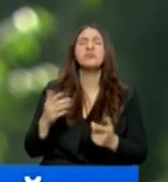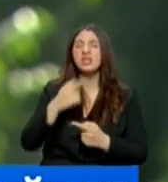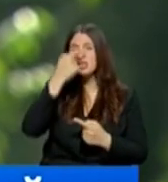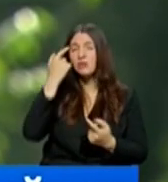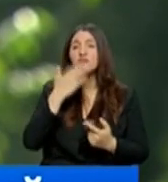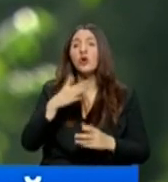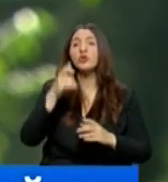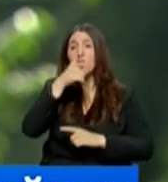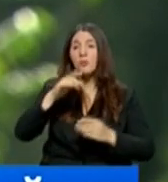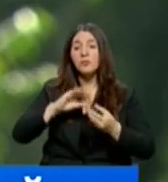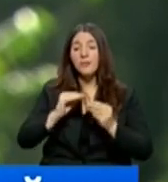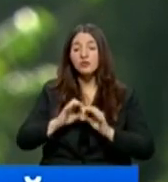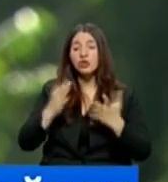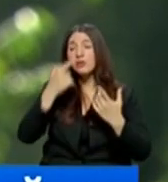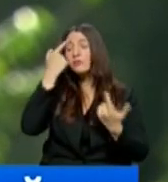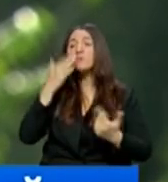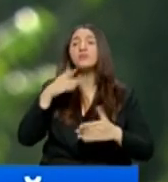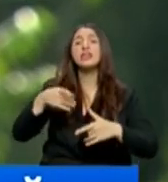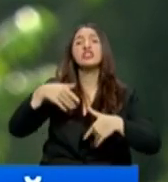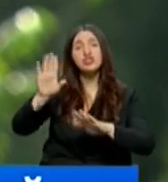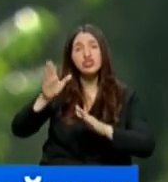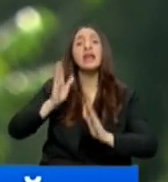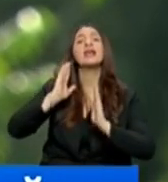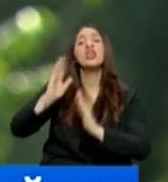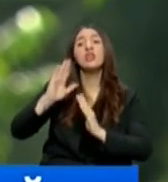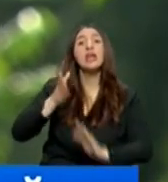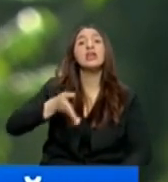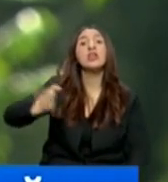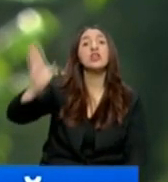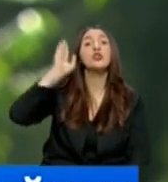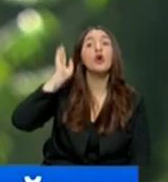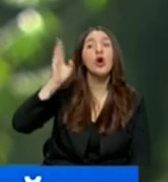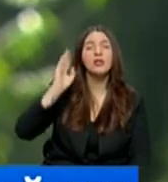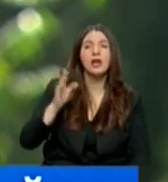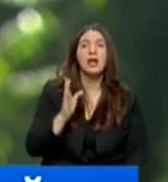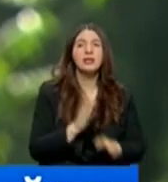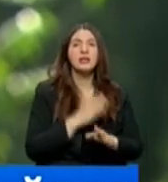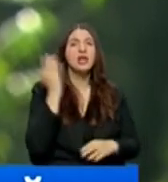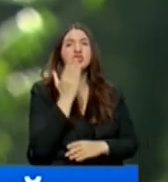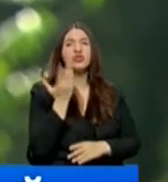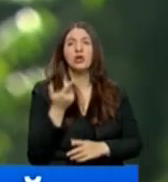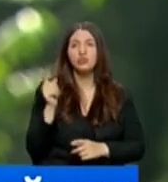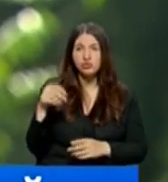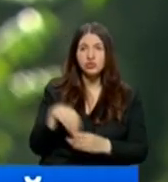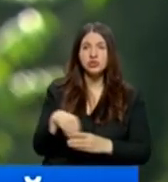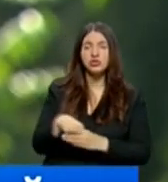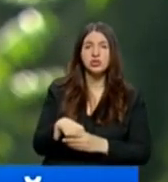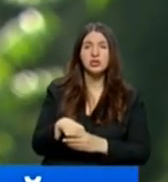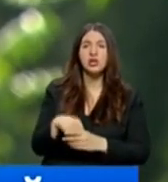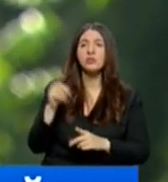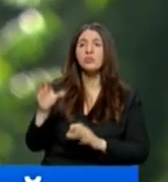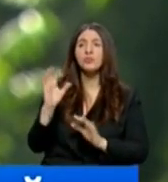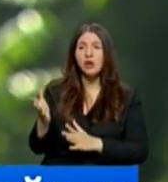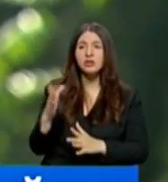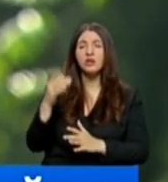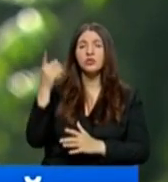sorunlarına derman olma şansı yok. Bunlar gidicidir ve gidecekler. Ve gidiyorlar da zaten. Neden gidecekler efendim? Şunun için. Bu